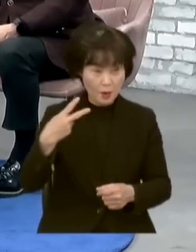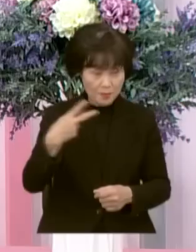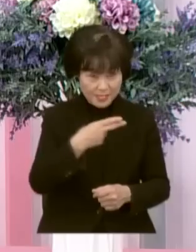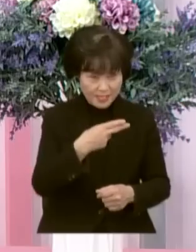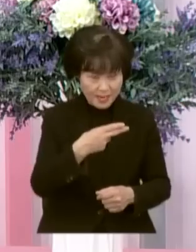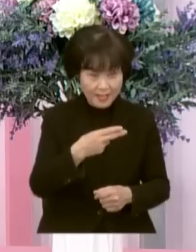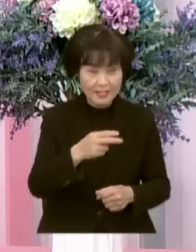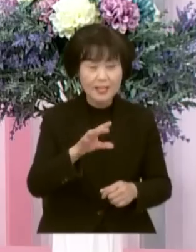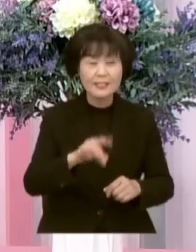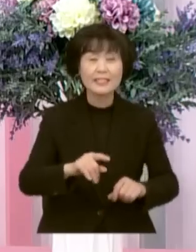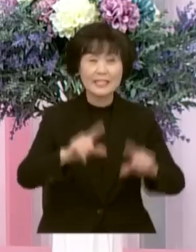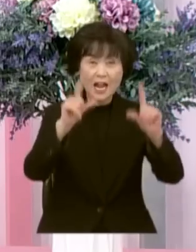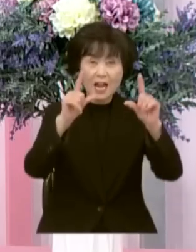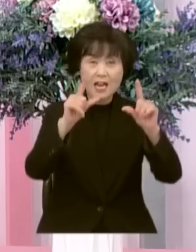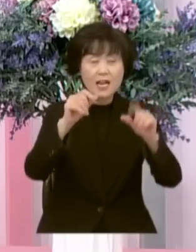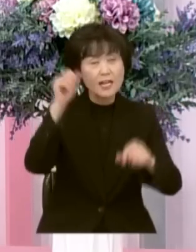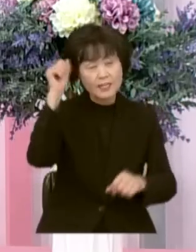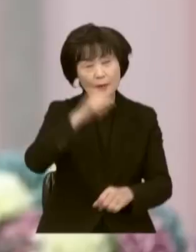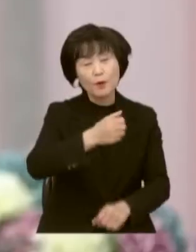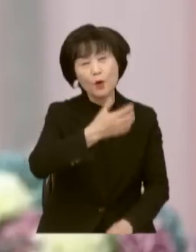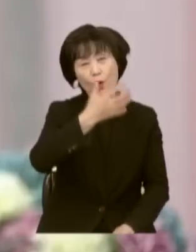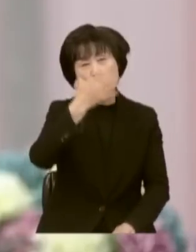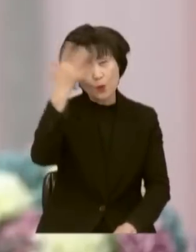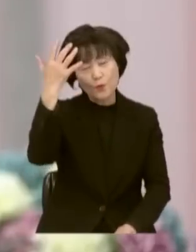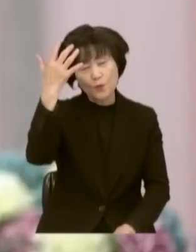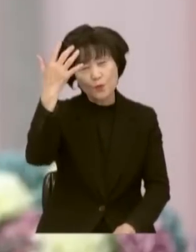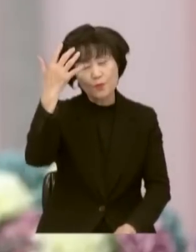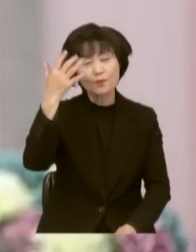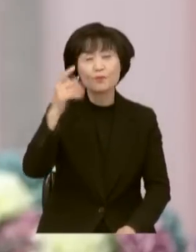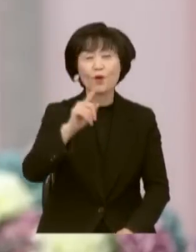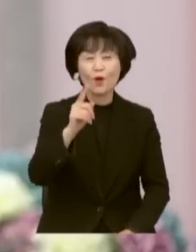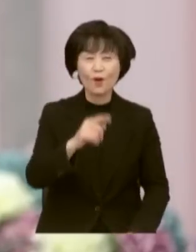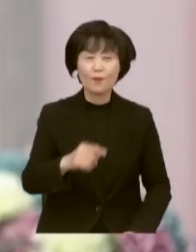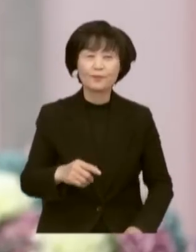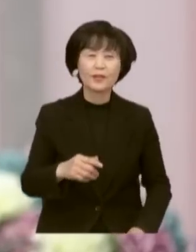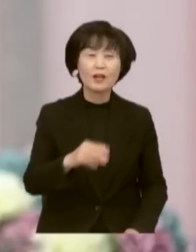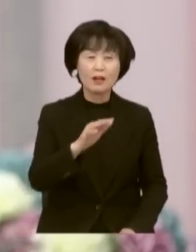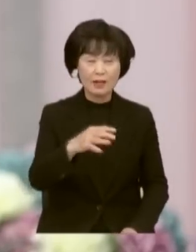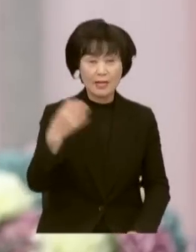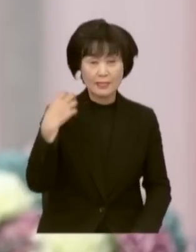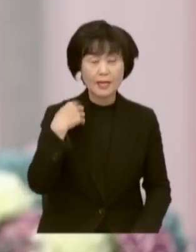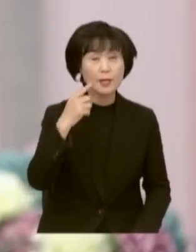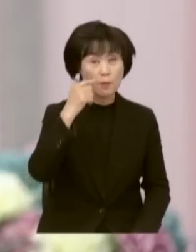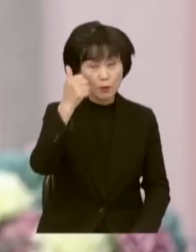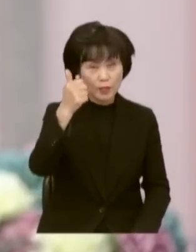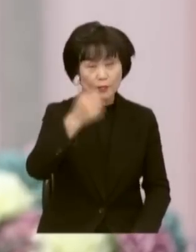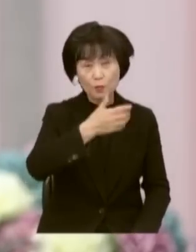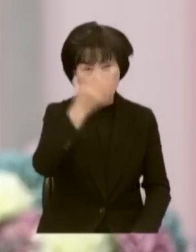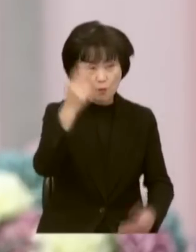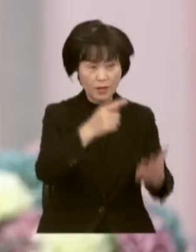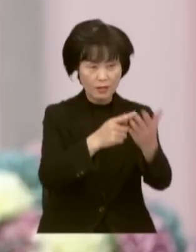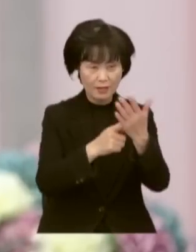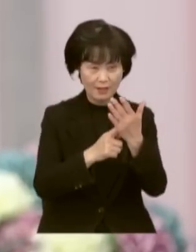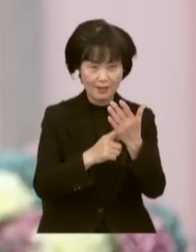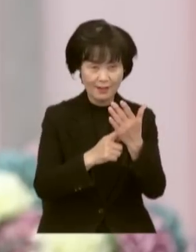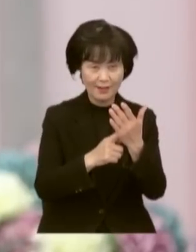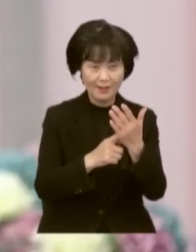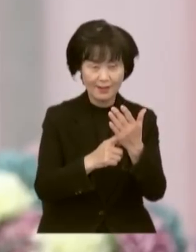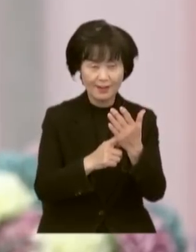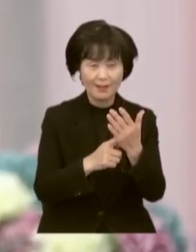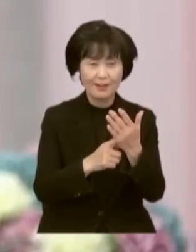새벽에 꿈을 꿨어요. 한옥 목사님한테 저희 담임 목사님이 꿈에 나타나셨는데